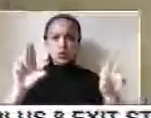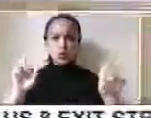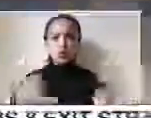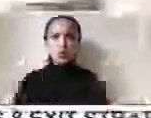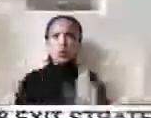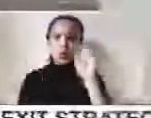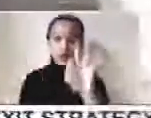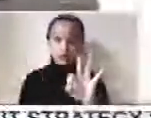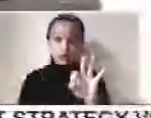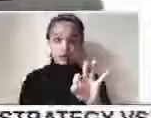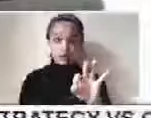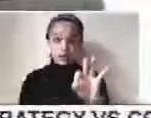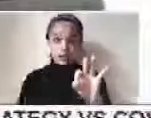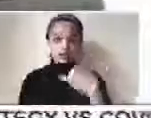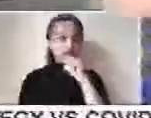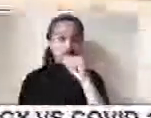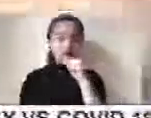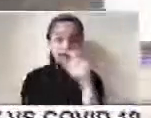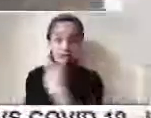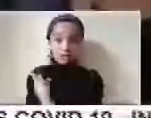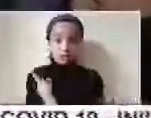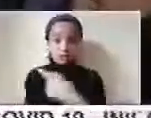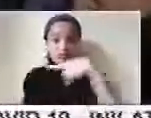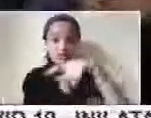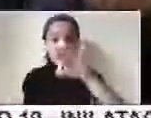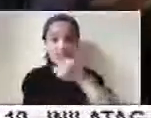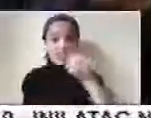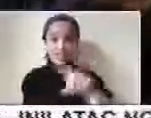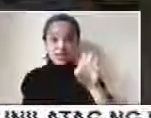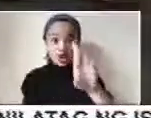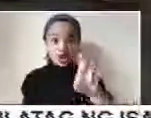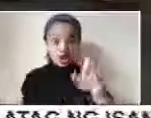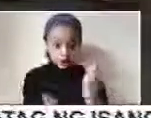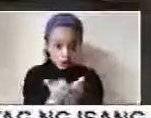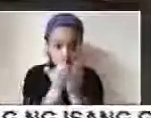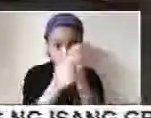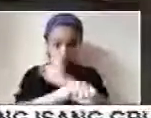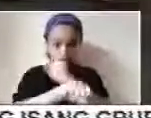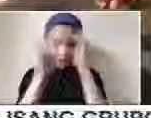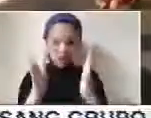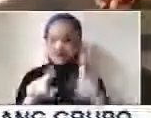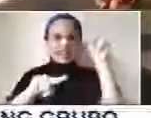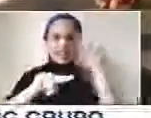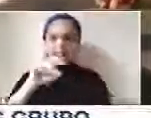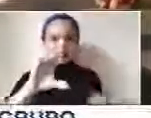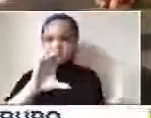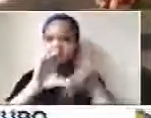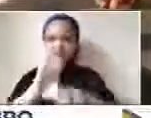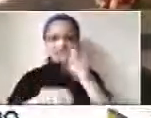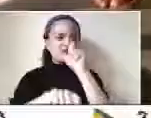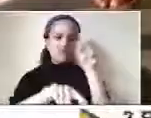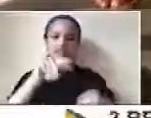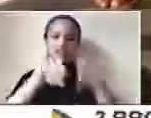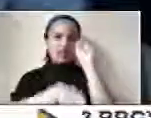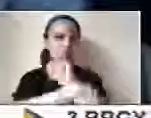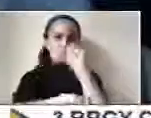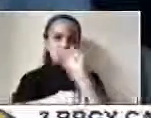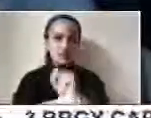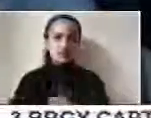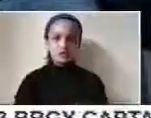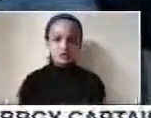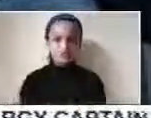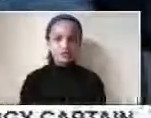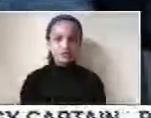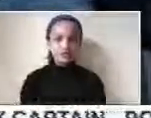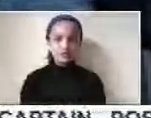bansa. Sa lungsod ng Maynila, maaga namang pumila ang mga residente ng Barangay Santa Ana na kasama sa A5 category